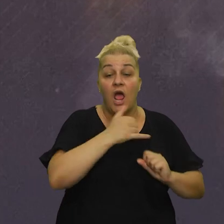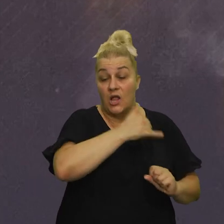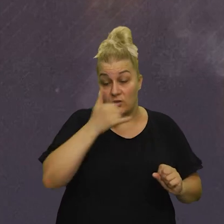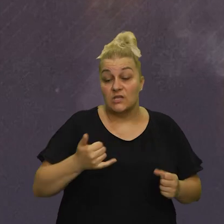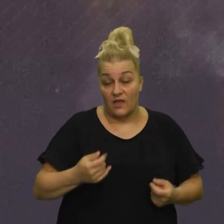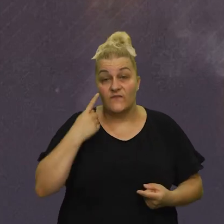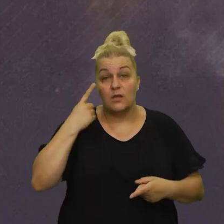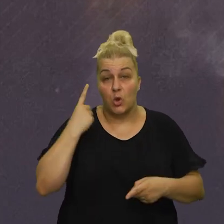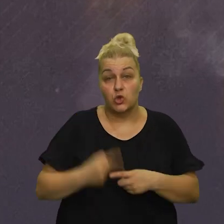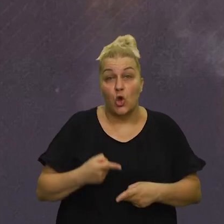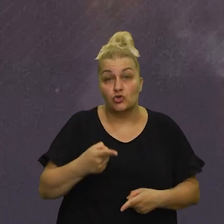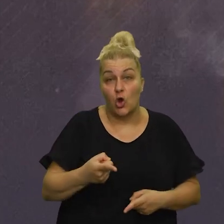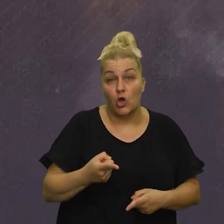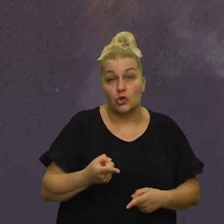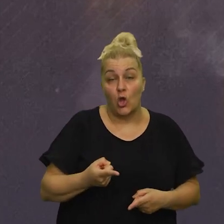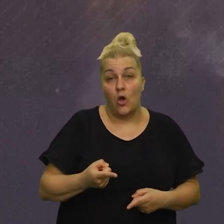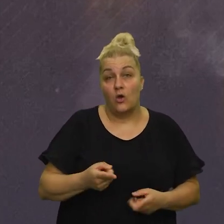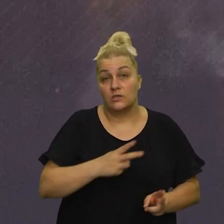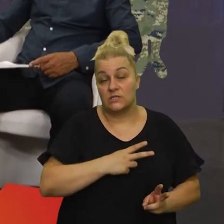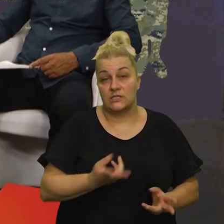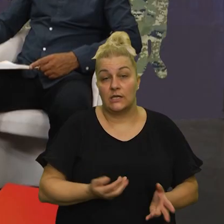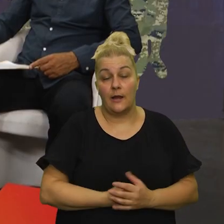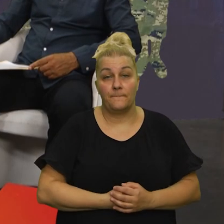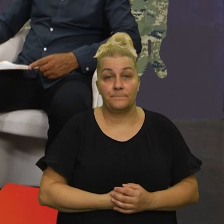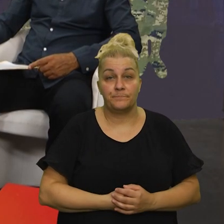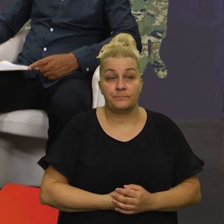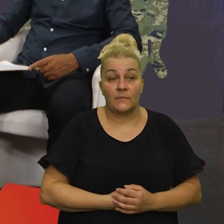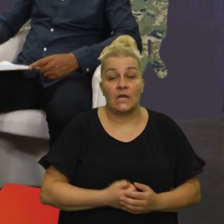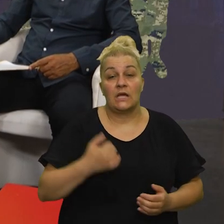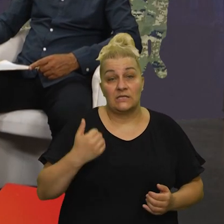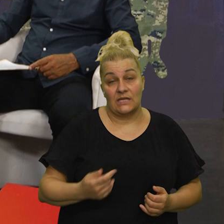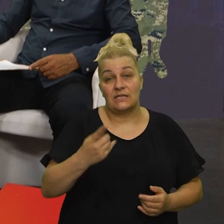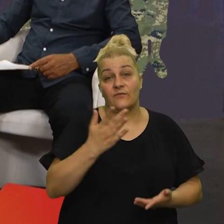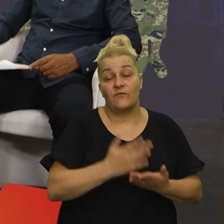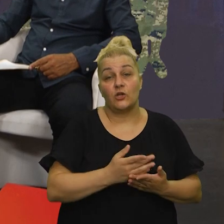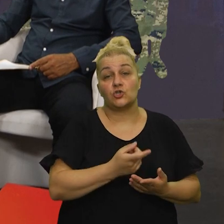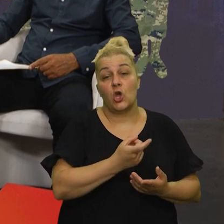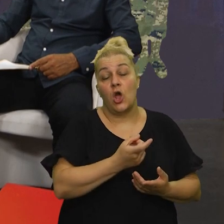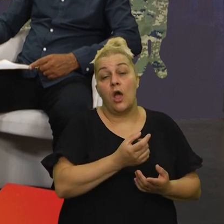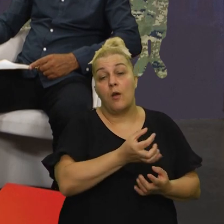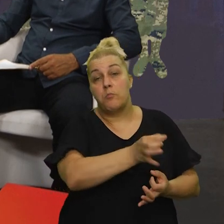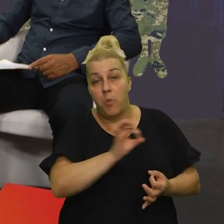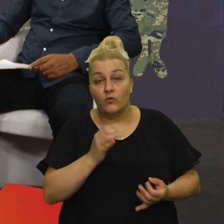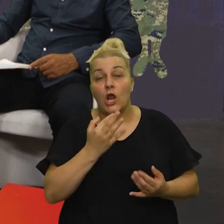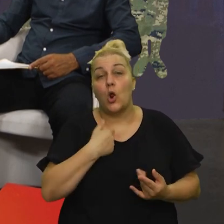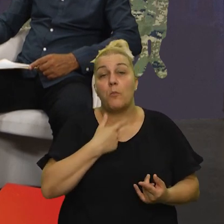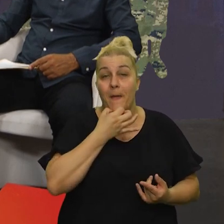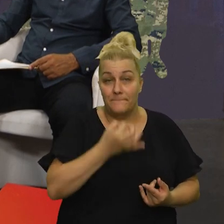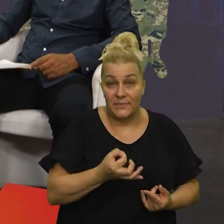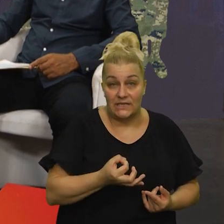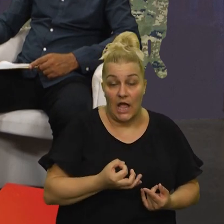obistinilo, nažalost. Da, sad ste vi gotovo pa načeli nekoliko mojih pitanja, podpitanja.